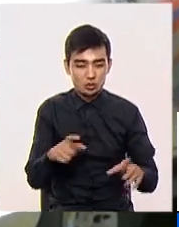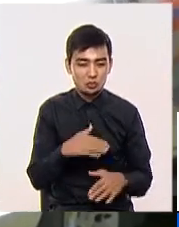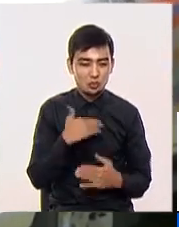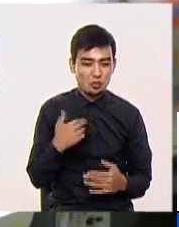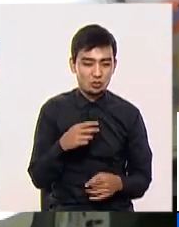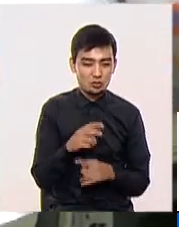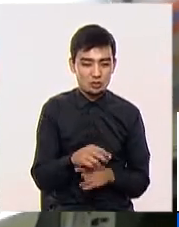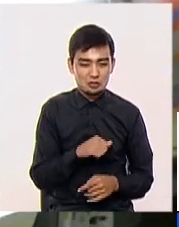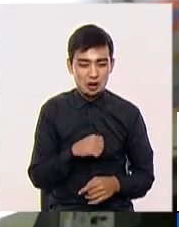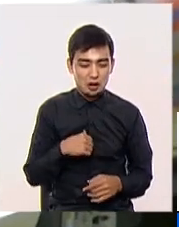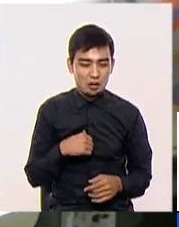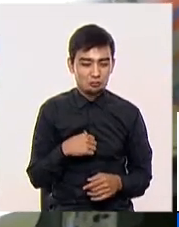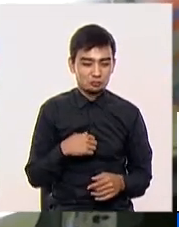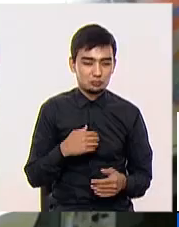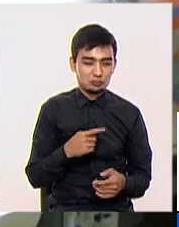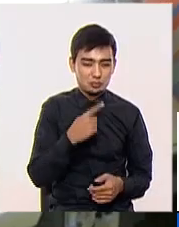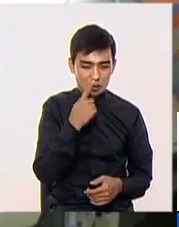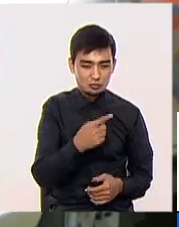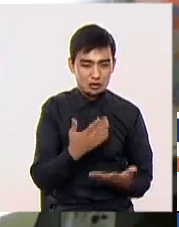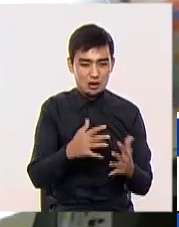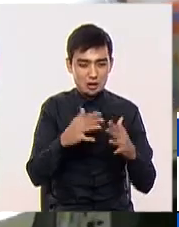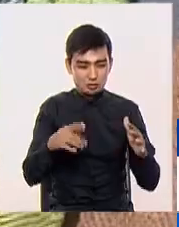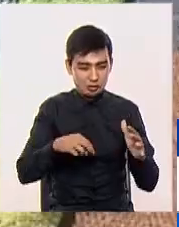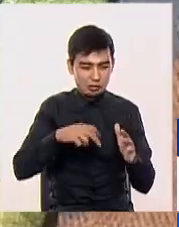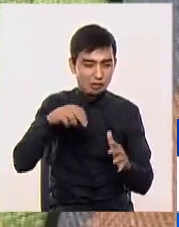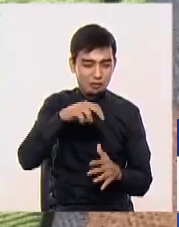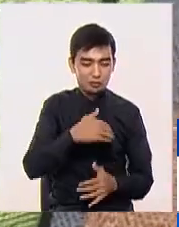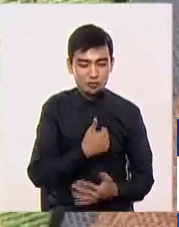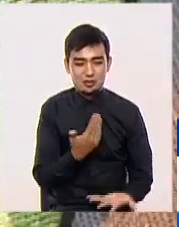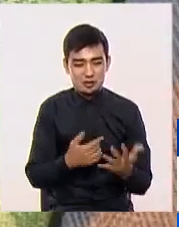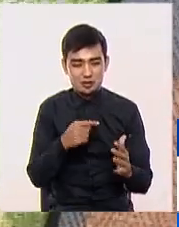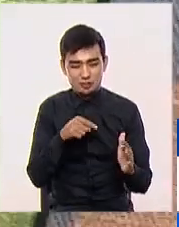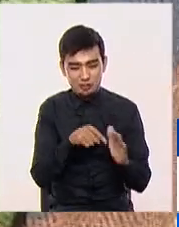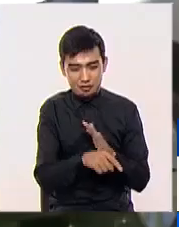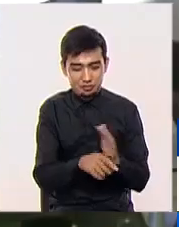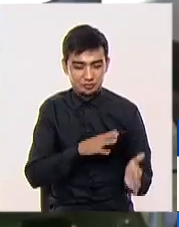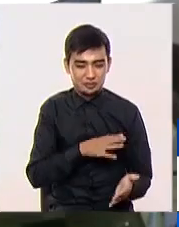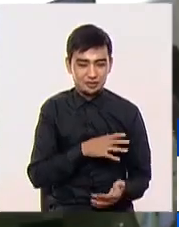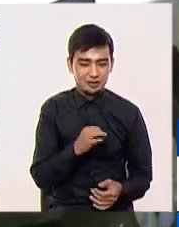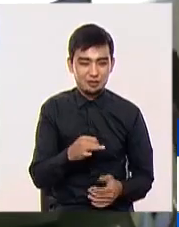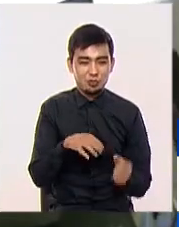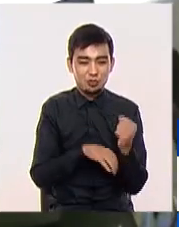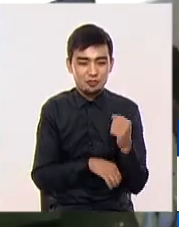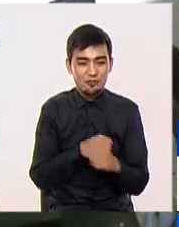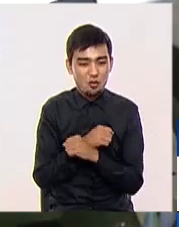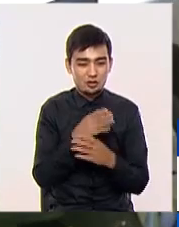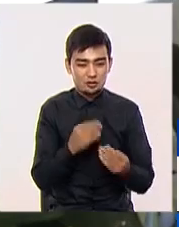хотят уединиться, уйти дальше, глубже в лес, выше в горы. За последние только выходные более